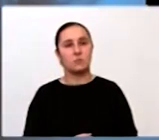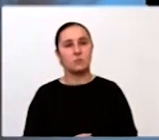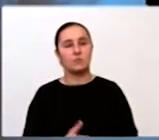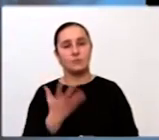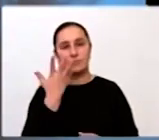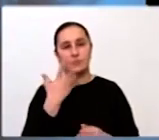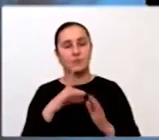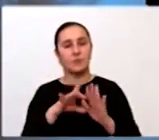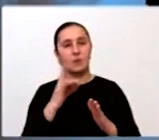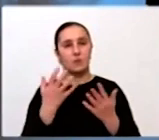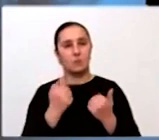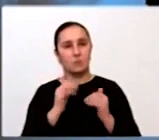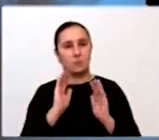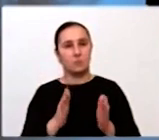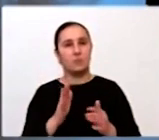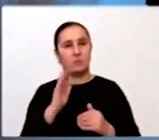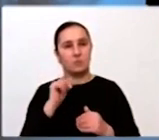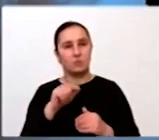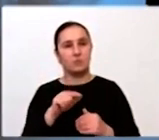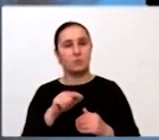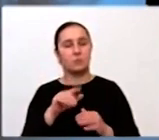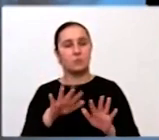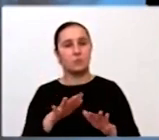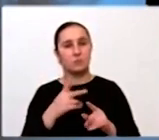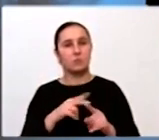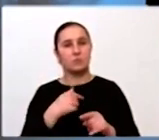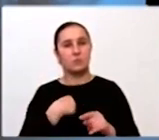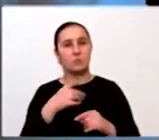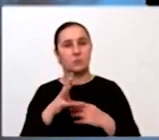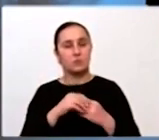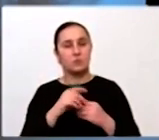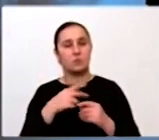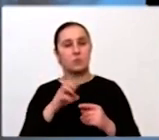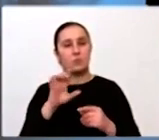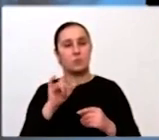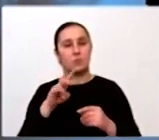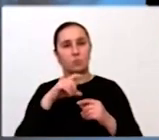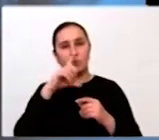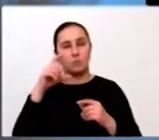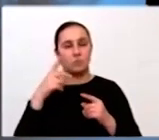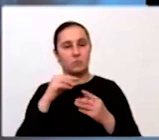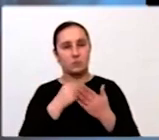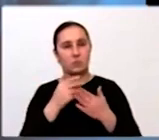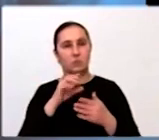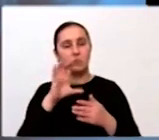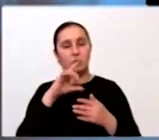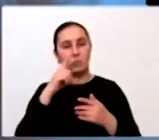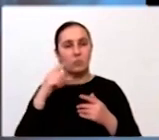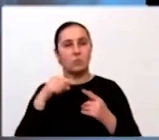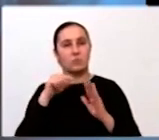Rang tanlab olamiz va bu yerda biz sizlar bilan bulut chizamiz va bulutlar